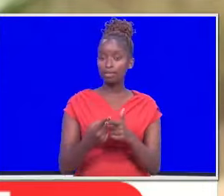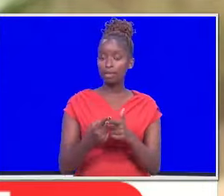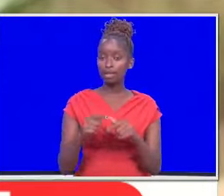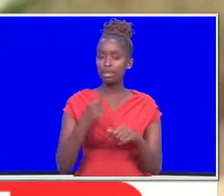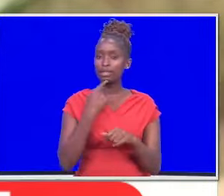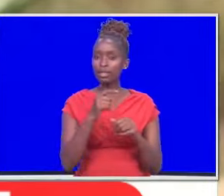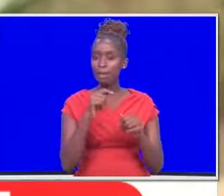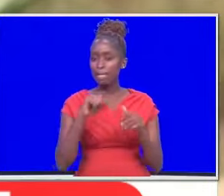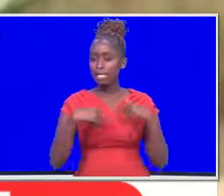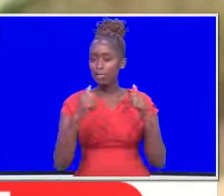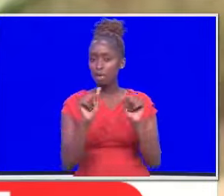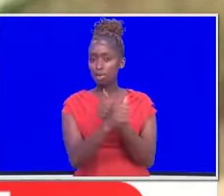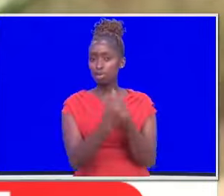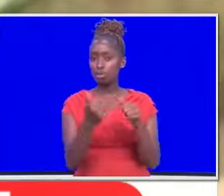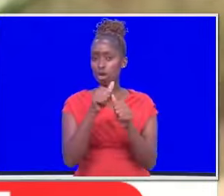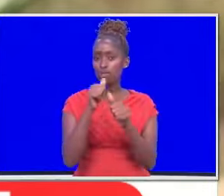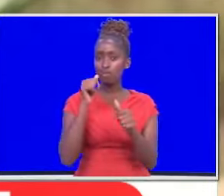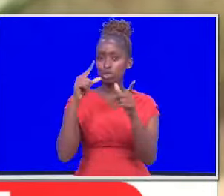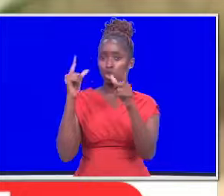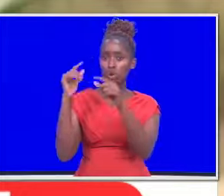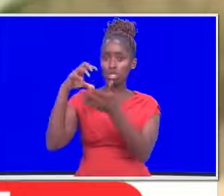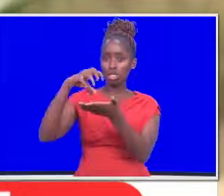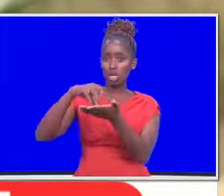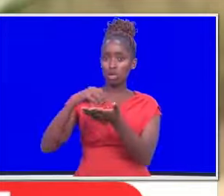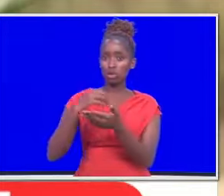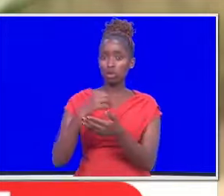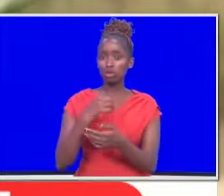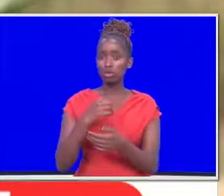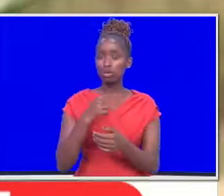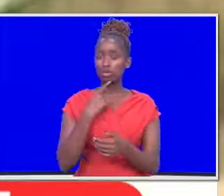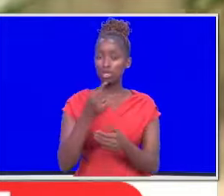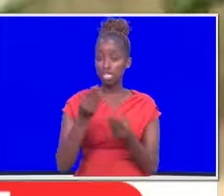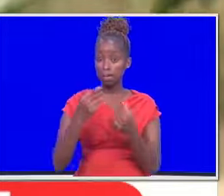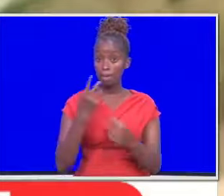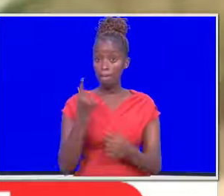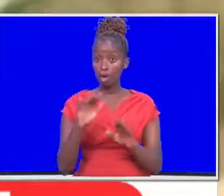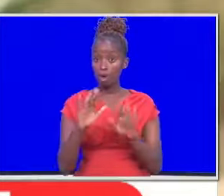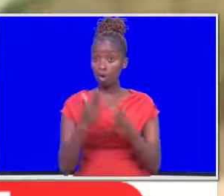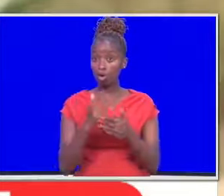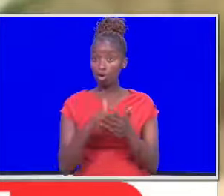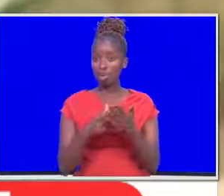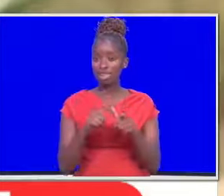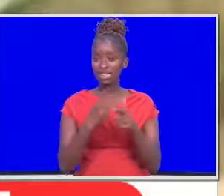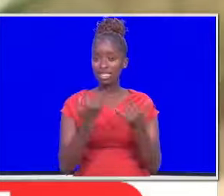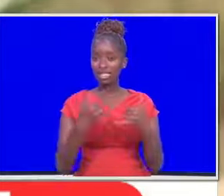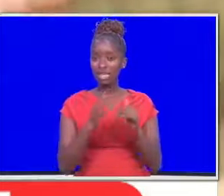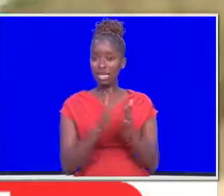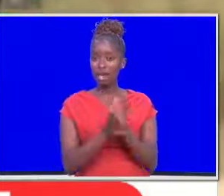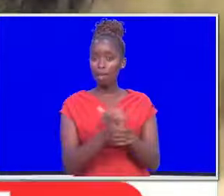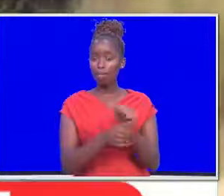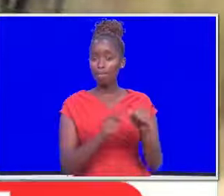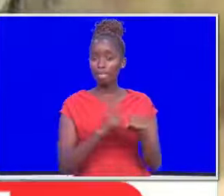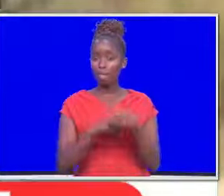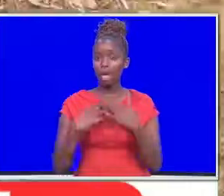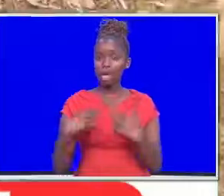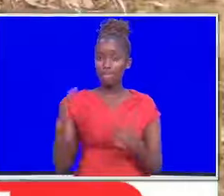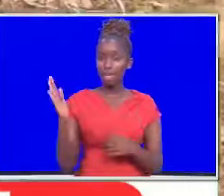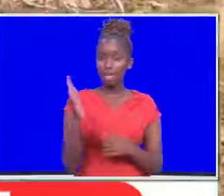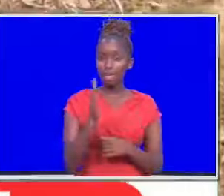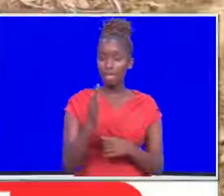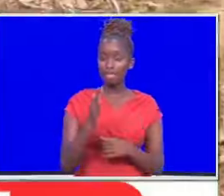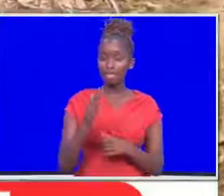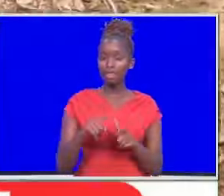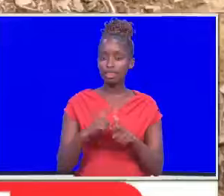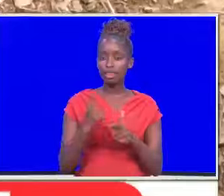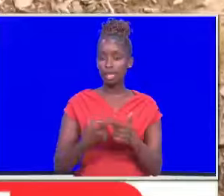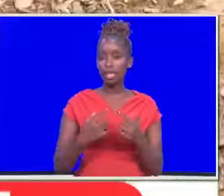station. Unanipea ruhusa nipeleke mtoto Makindu, akaniambia kumbafu wewe. Akarusha tena makofi hivi, mimi nikainama, ikaendea mtoto.